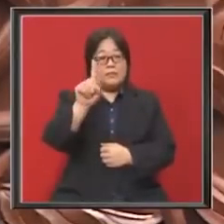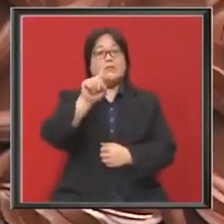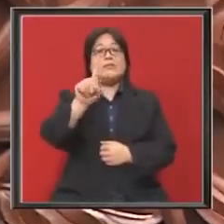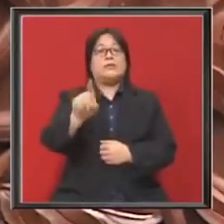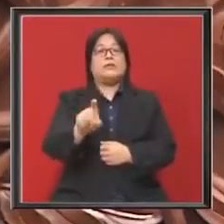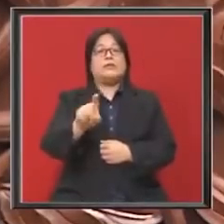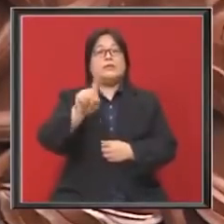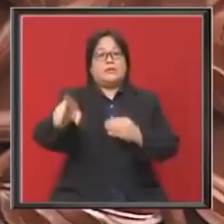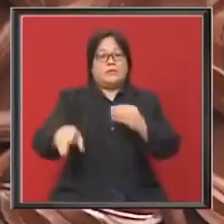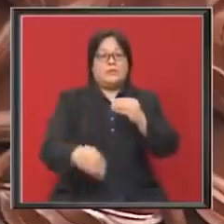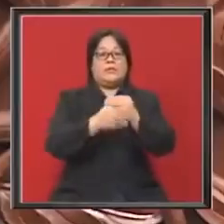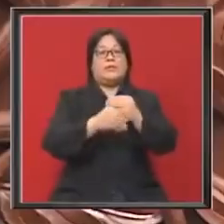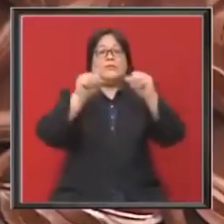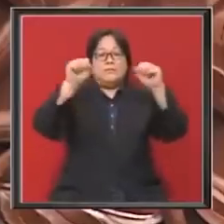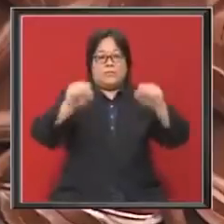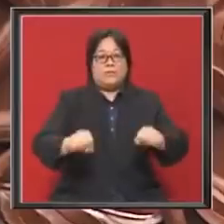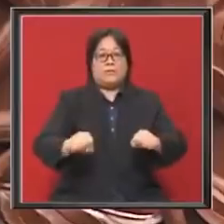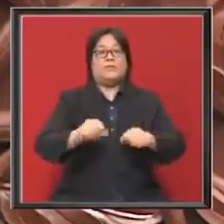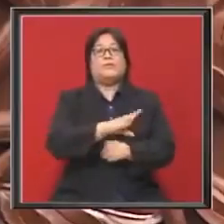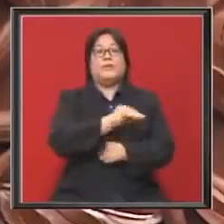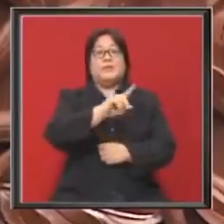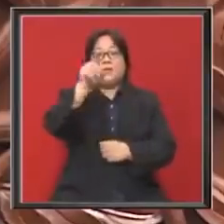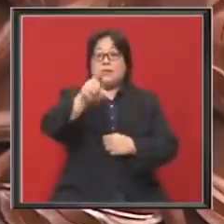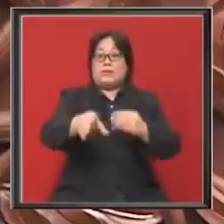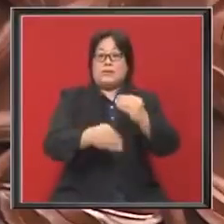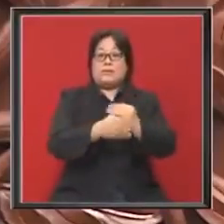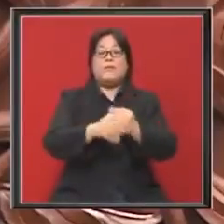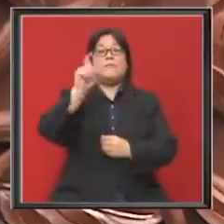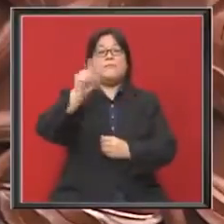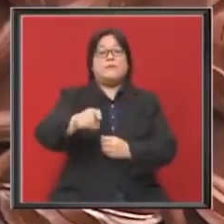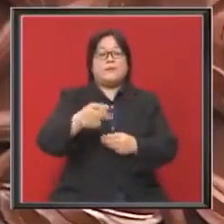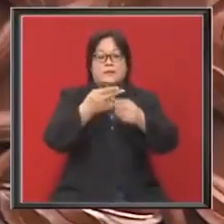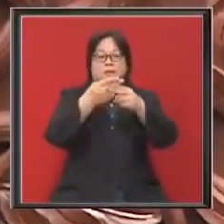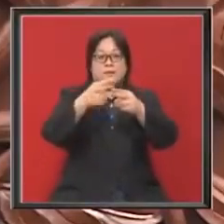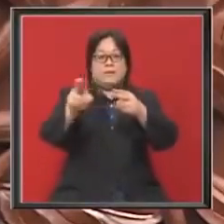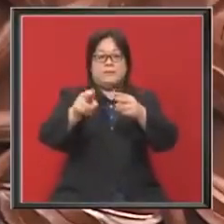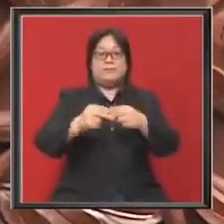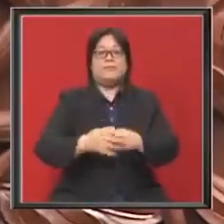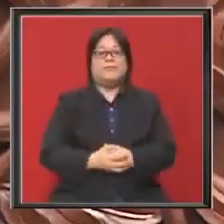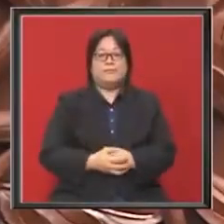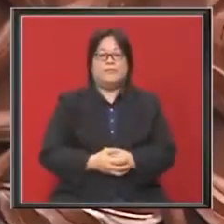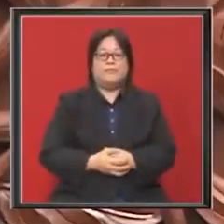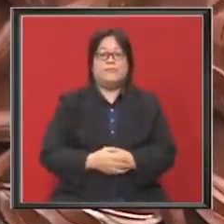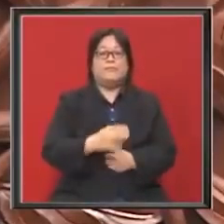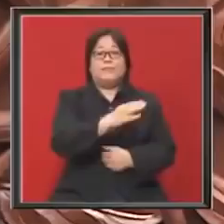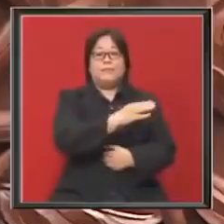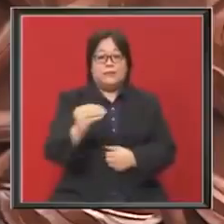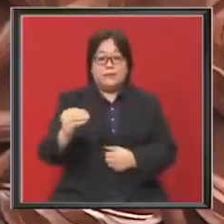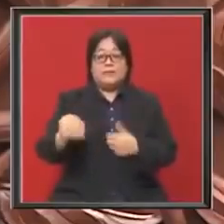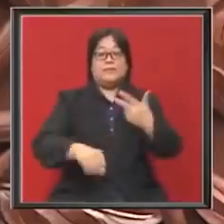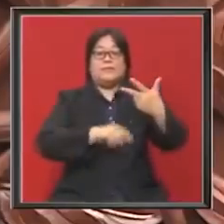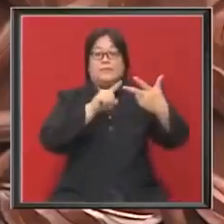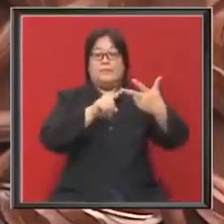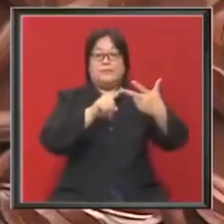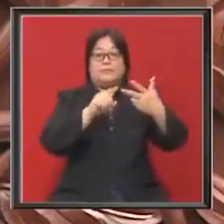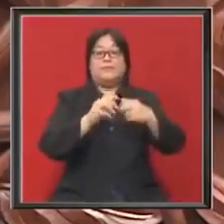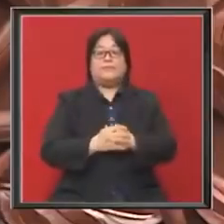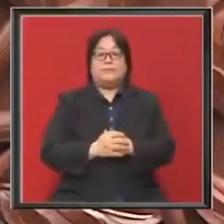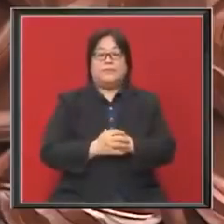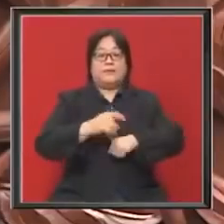Shahabiyah soalan tambahan dibenarkan dan salat Ahmad tersebut mestilah seringkas yang boleh dan si